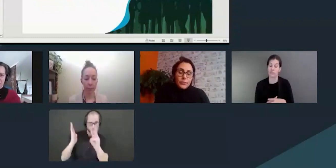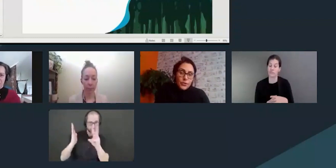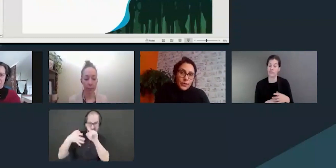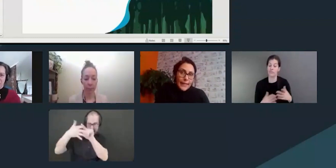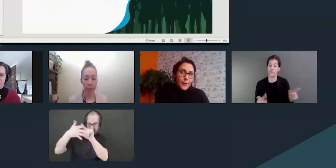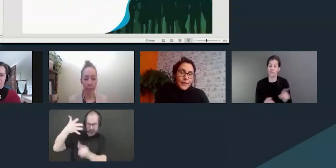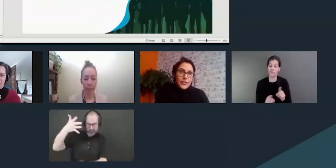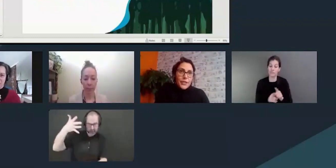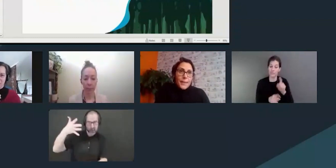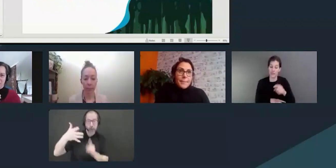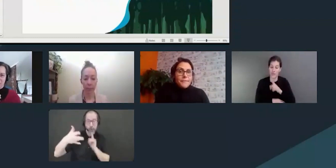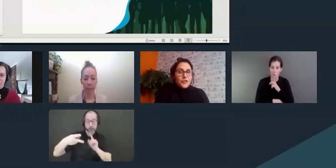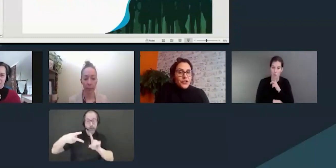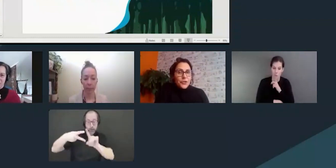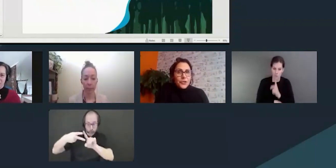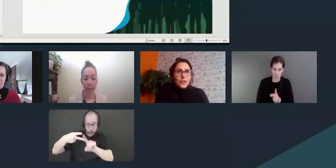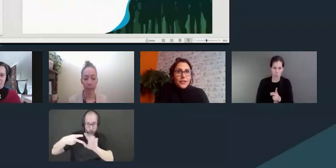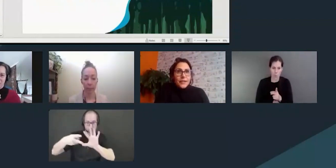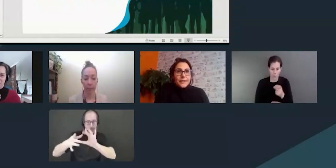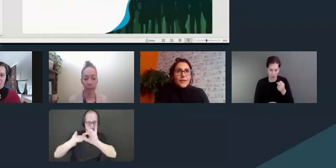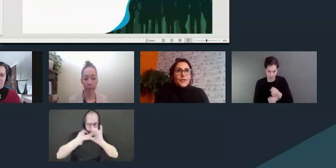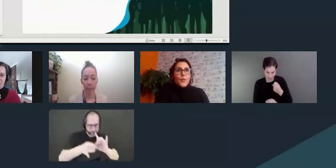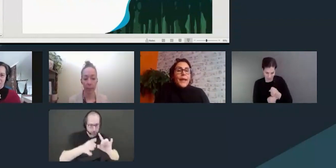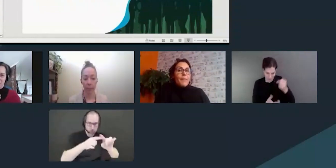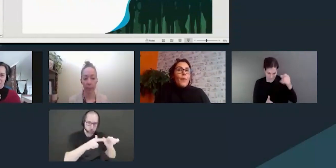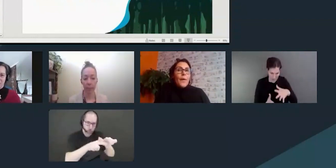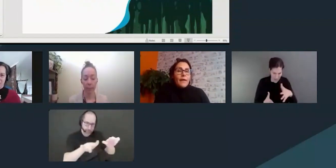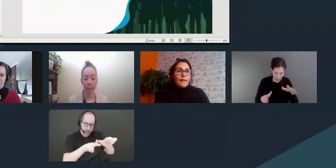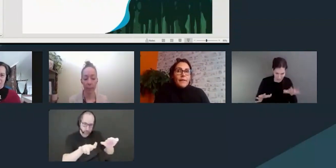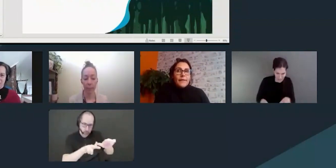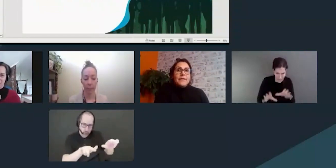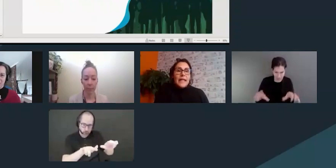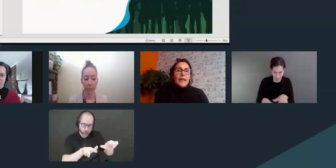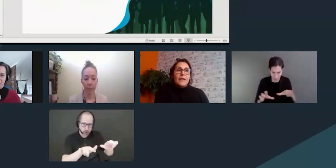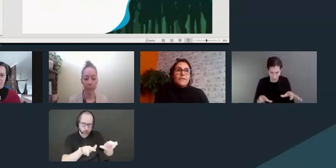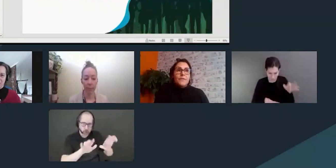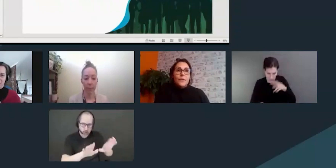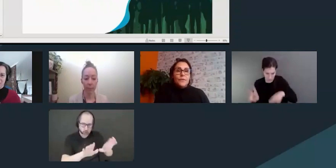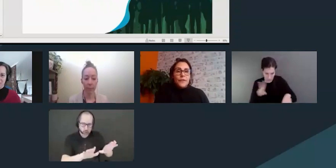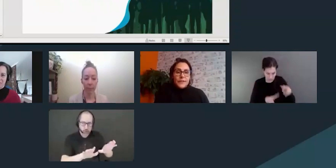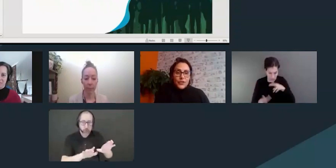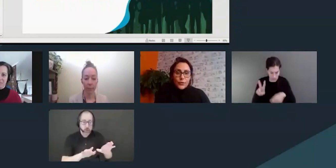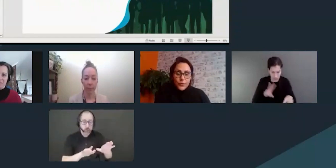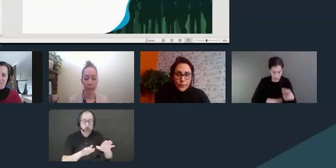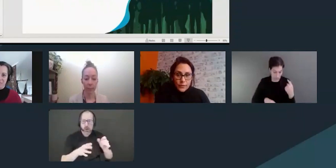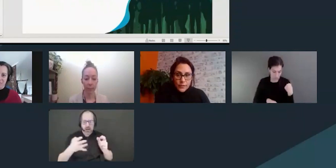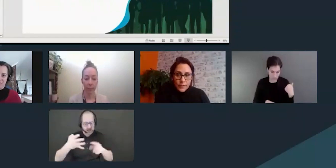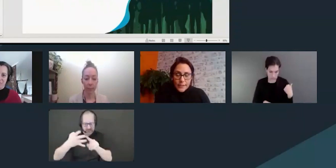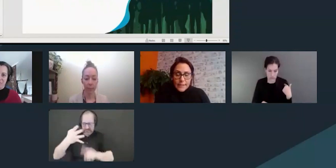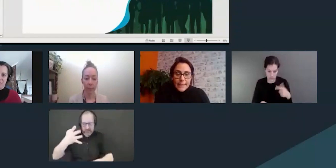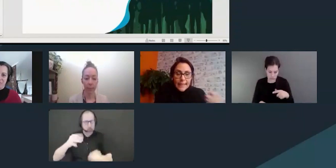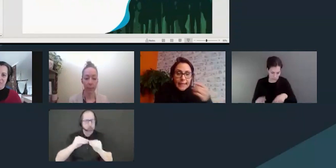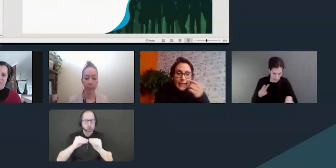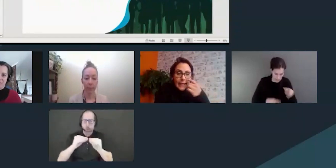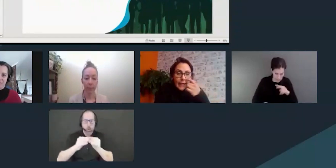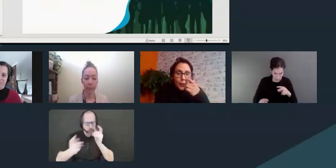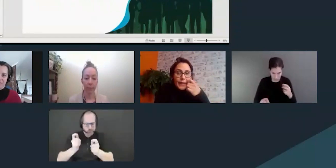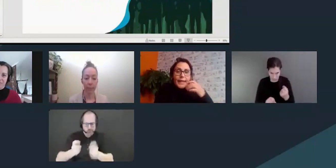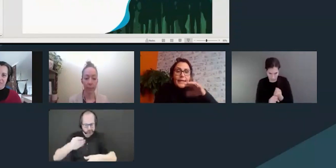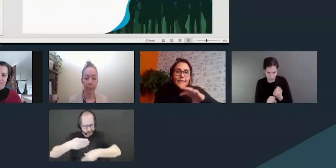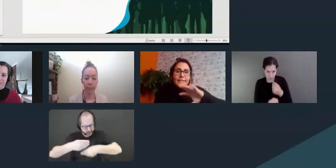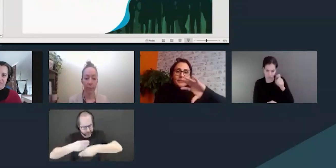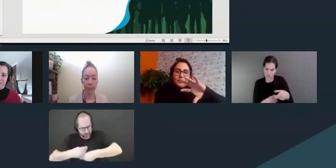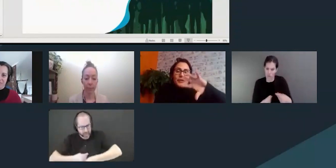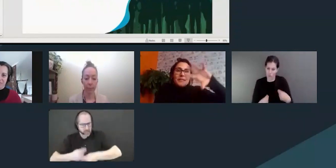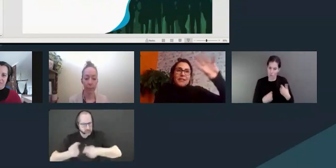qui ont rapport avec la langue. Et c'est clair que il y a beaucoup à faire pour notre croissance. Et maintenant, nous sommes dans le